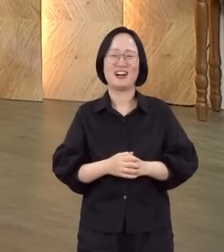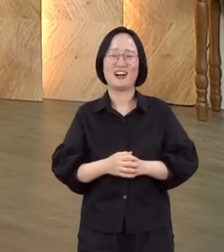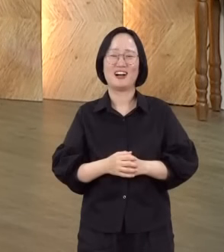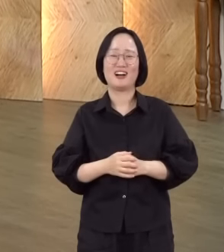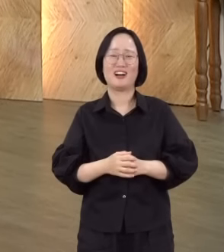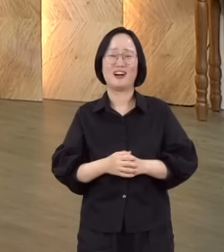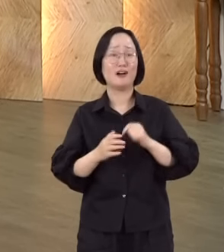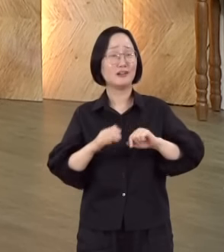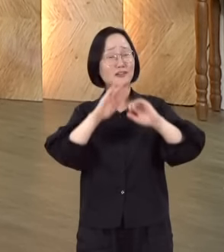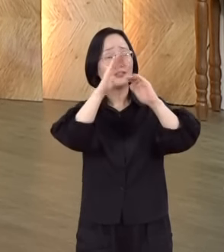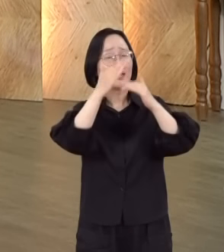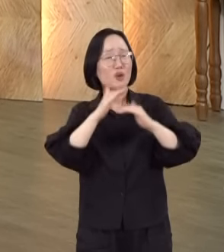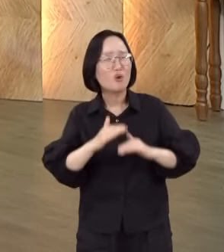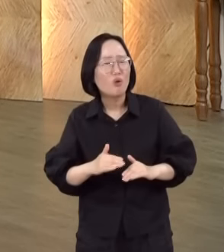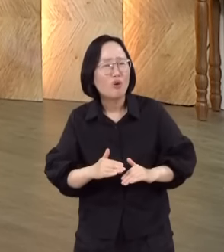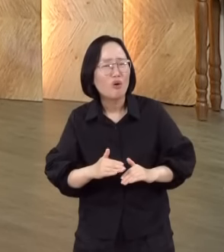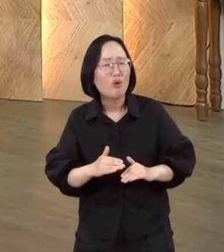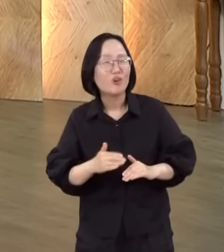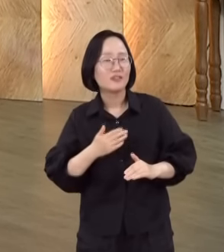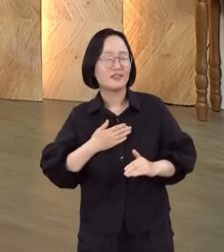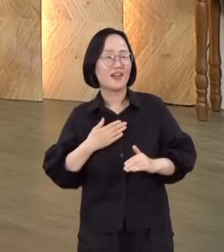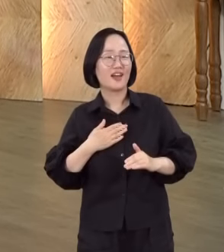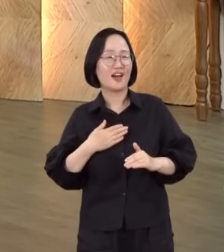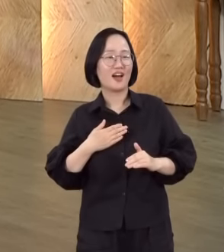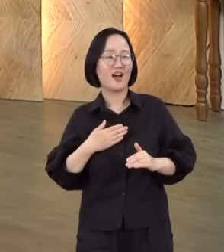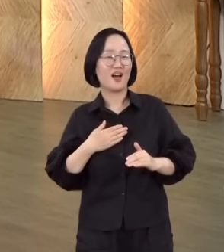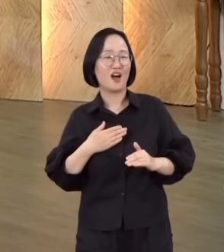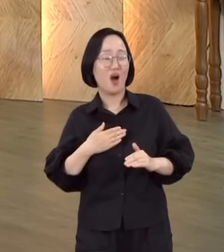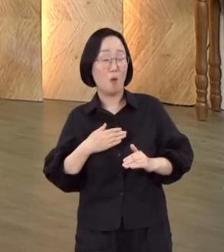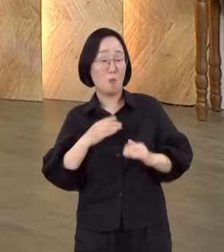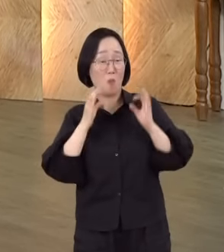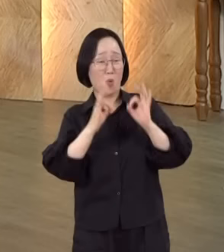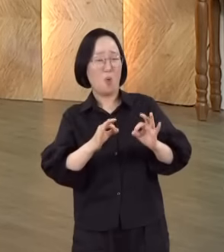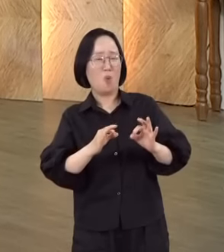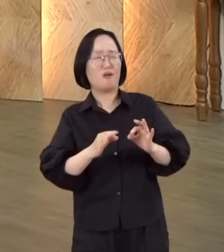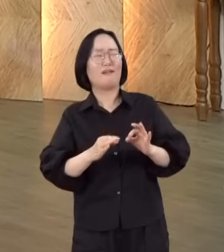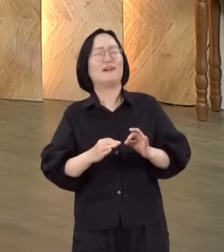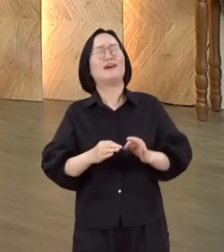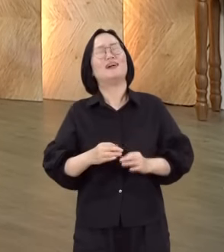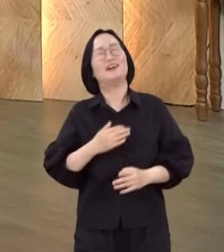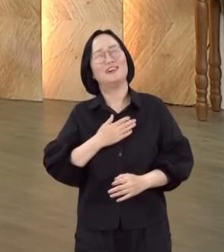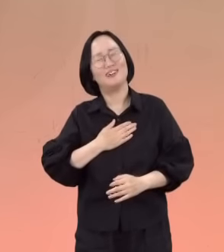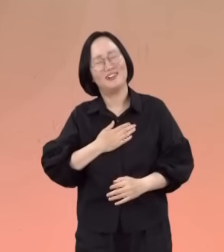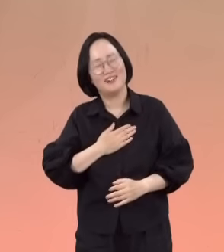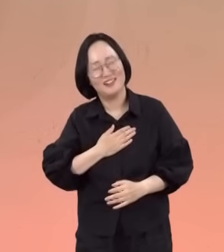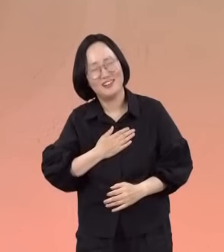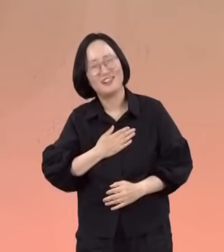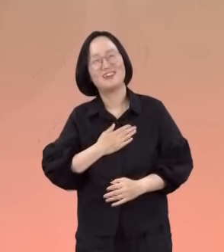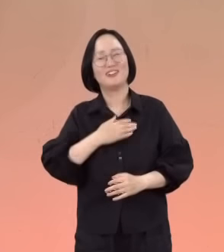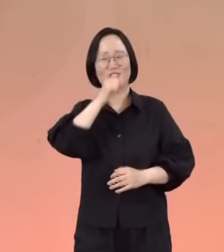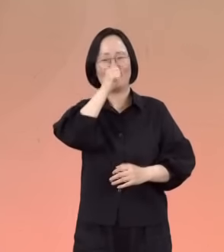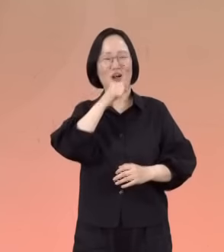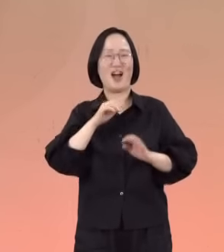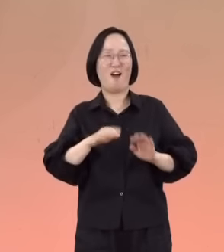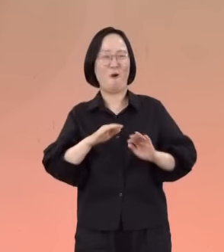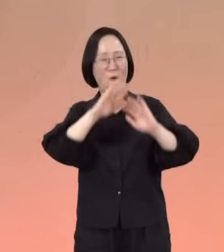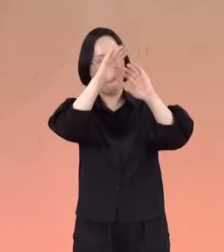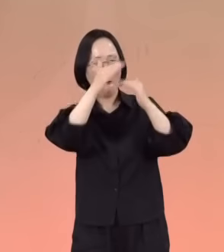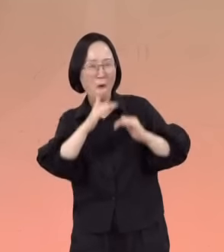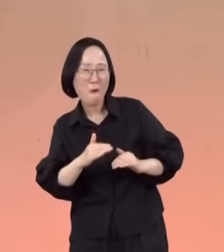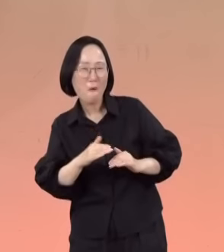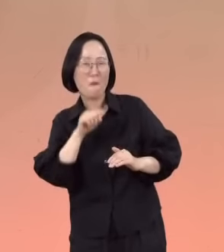내용을 접하고 어 제가 너무 신심이 나고 너무나 제가 기분이 좋아서 야 이거 잘됐다 이거